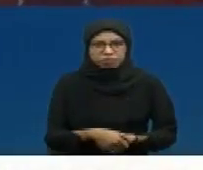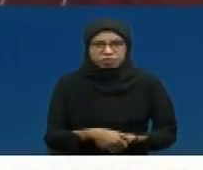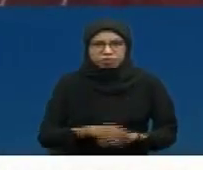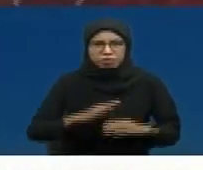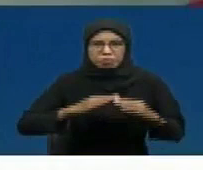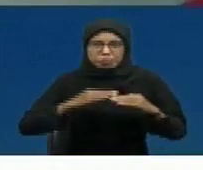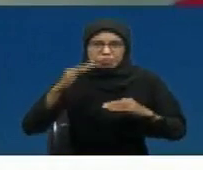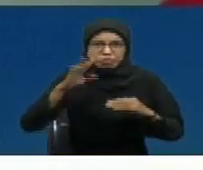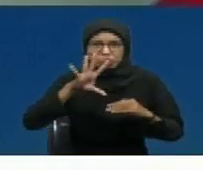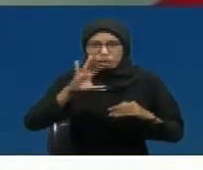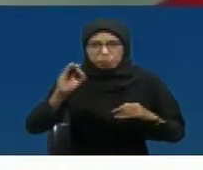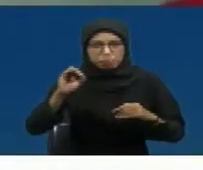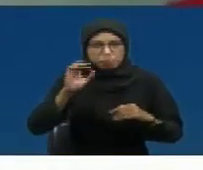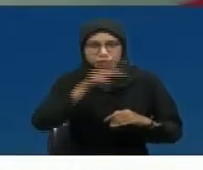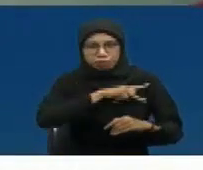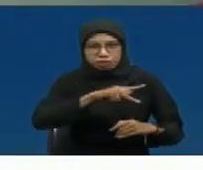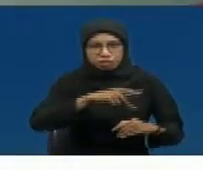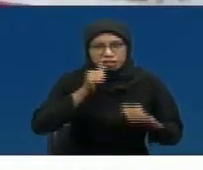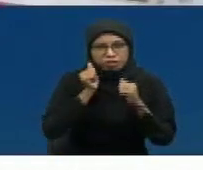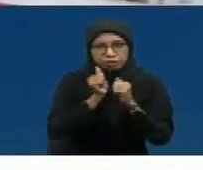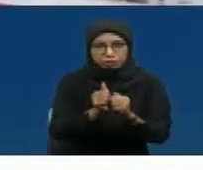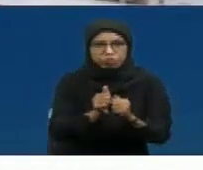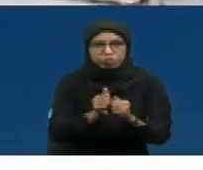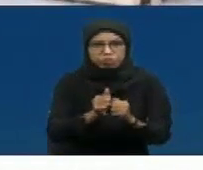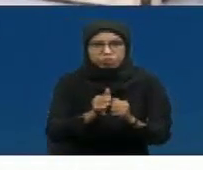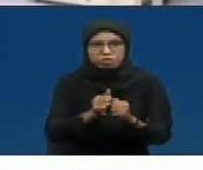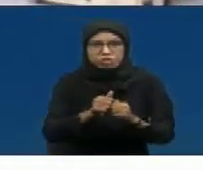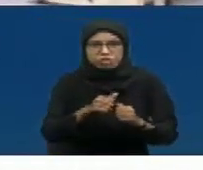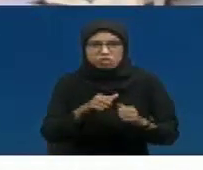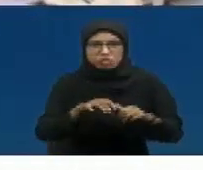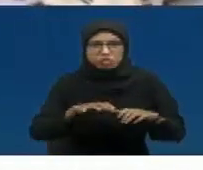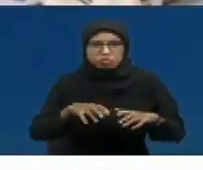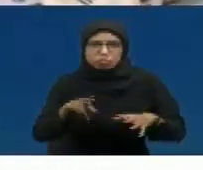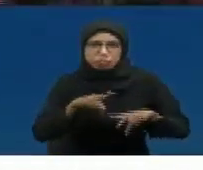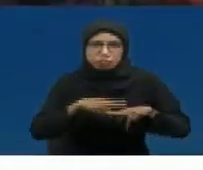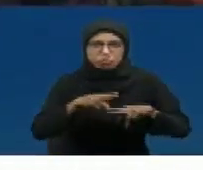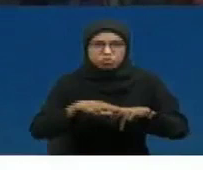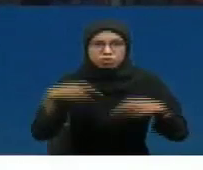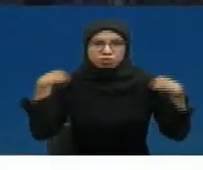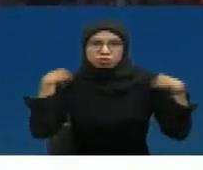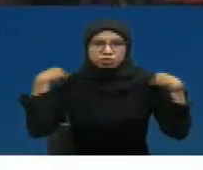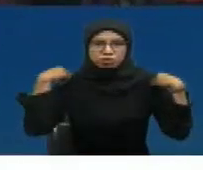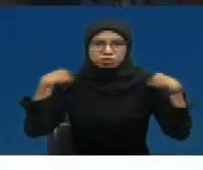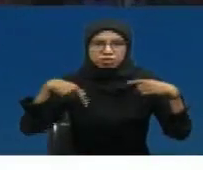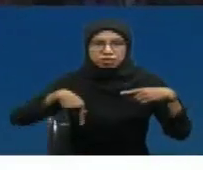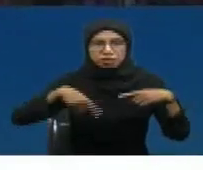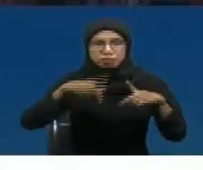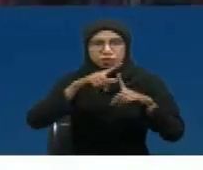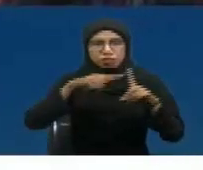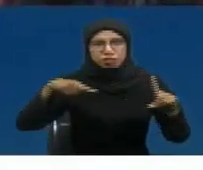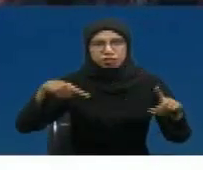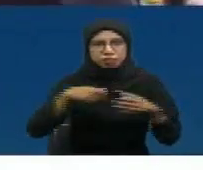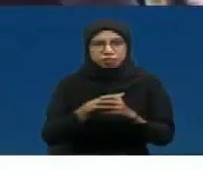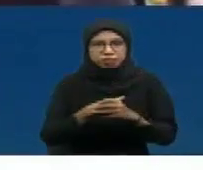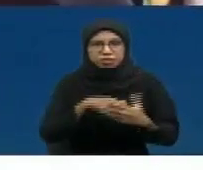Lebih dari 50 peserta mengikuti uji kompetensi tata busana yang diselenggarakan sebuah lembaga pendidikan dan keterampilan di Pontianak. Para